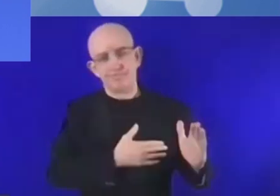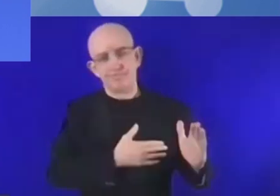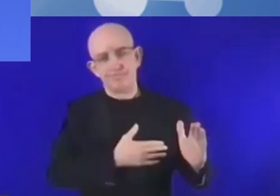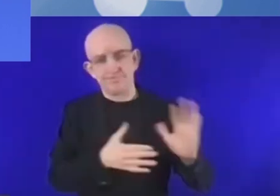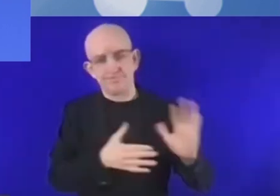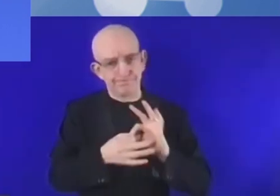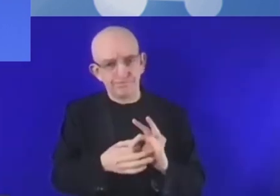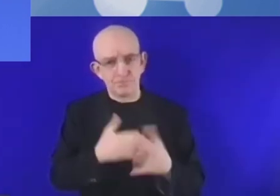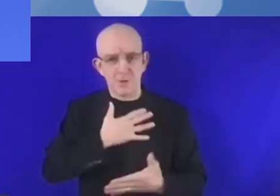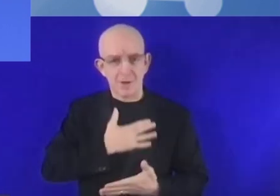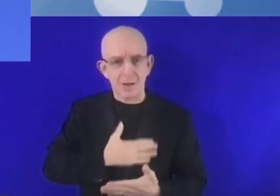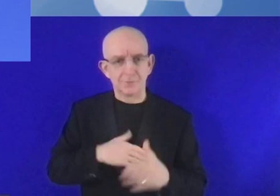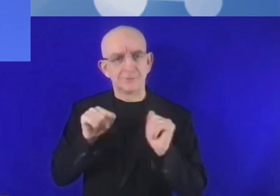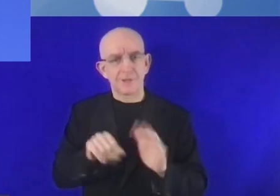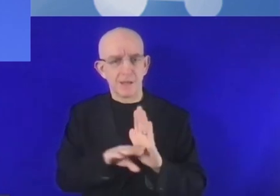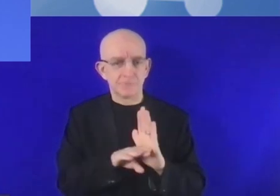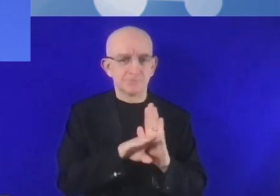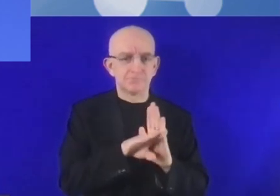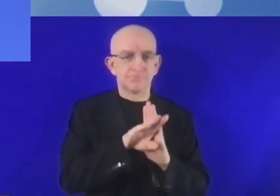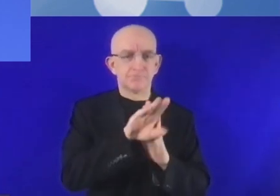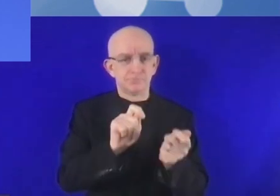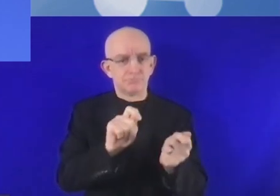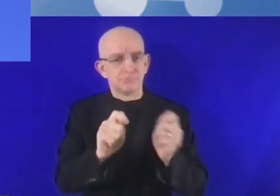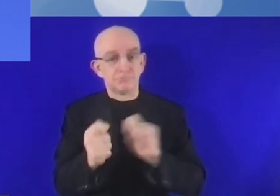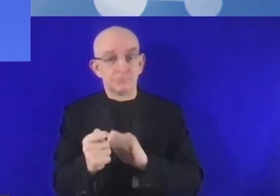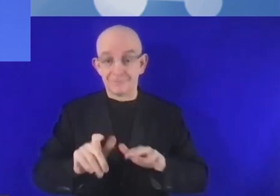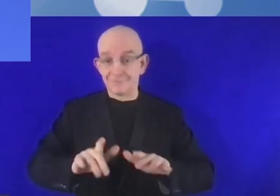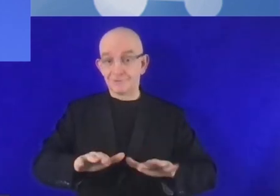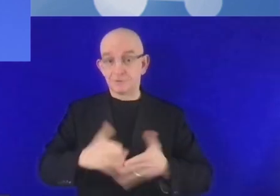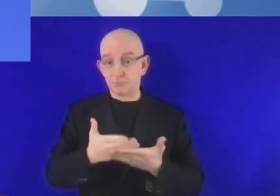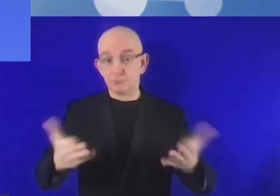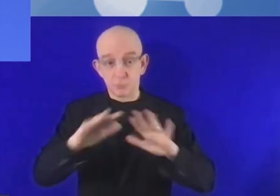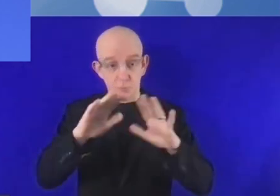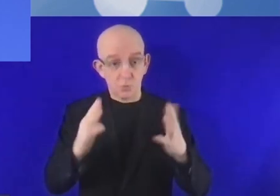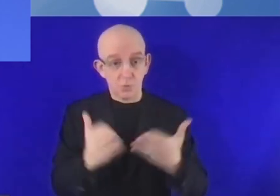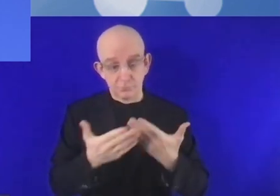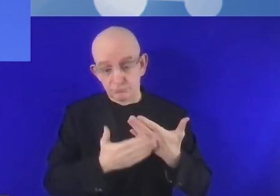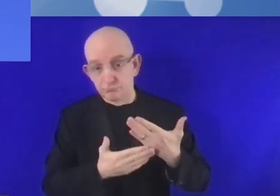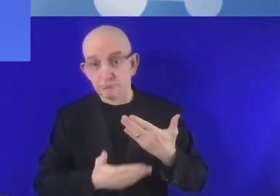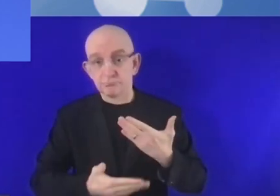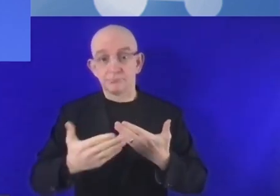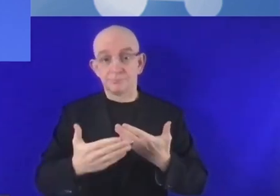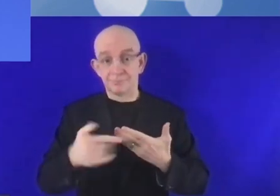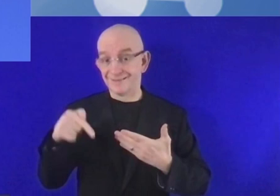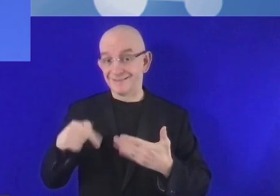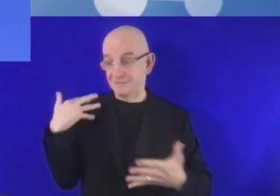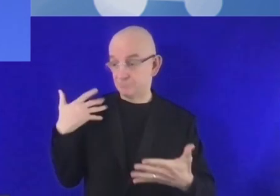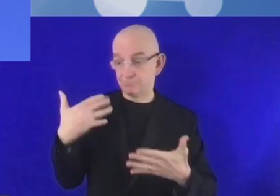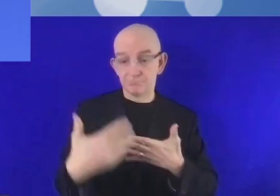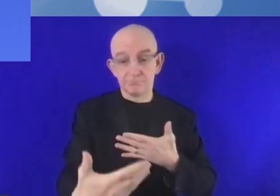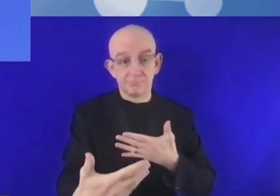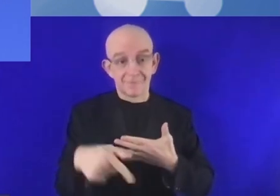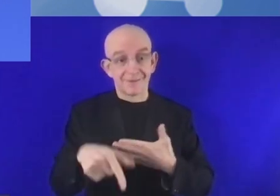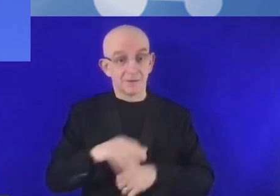w tyle za tymi zmianami. Szczyt cyfrowy ONZ chce przyczynić się do kształtowania